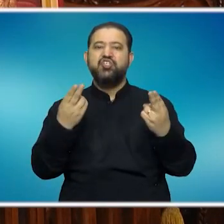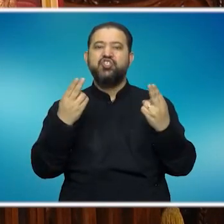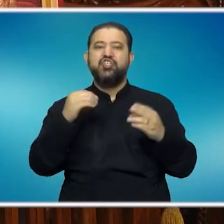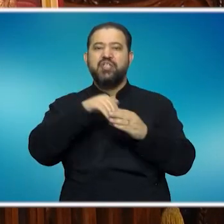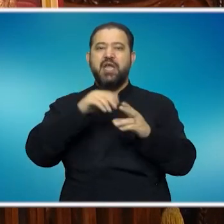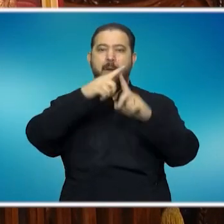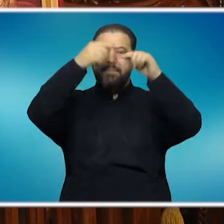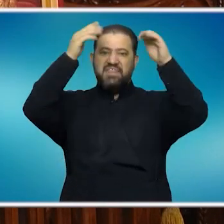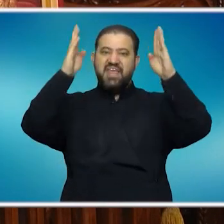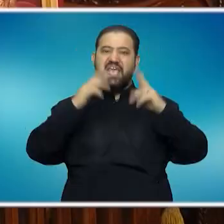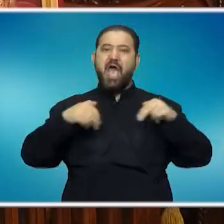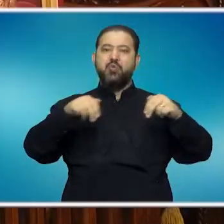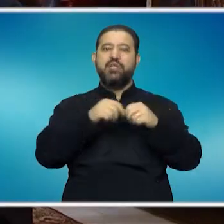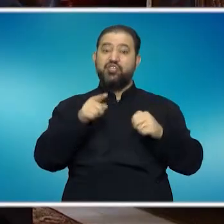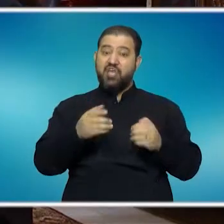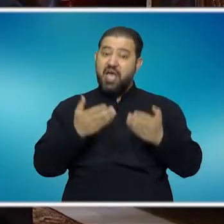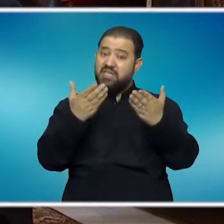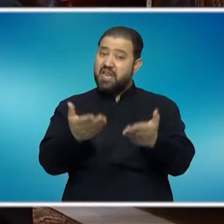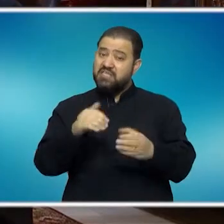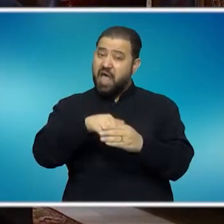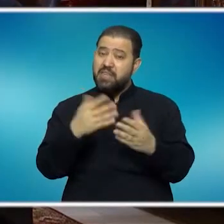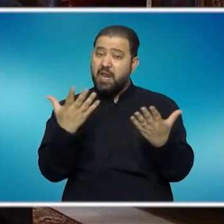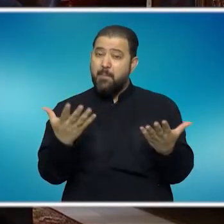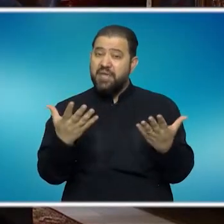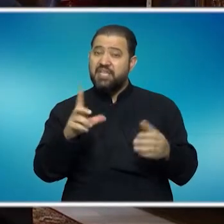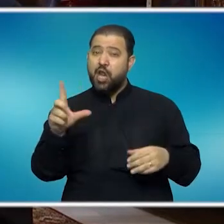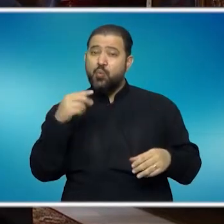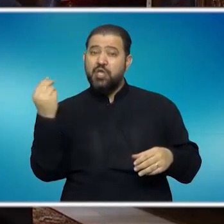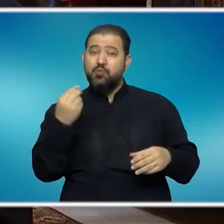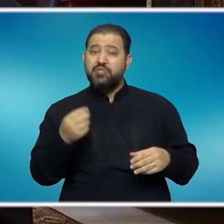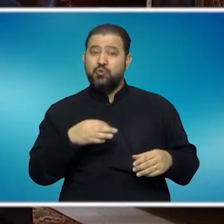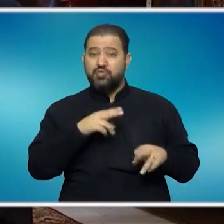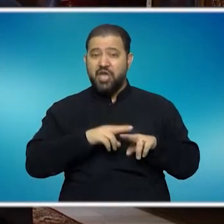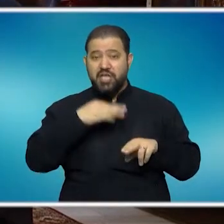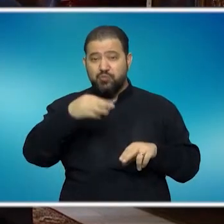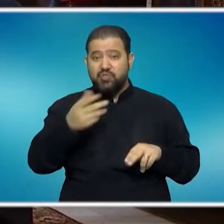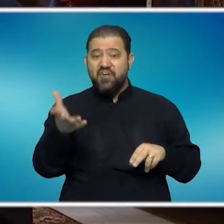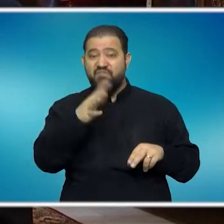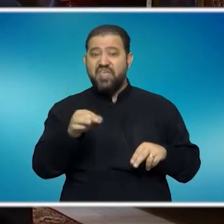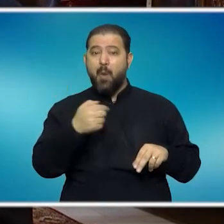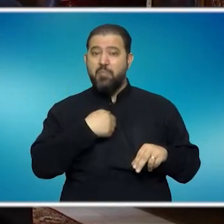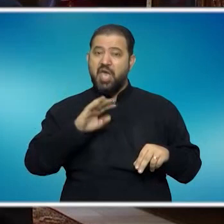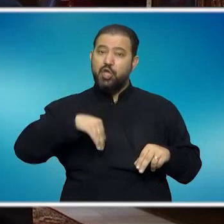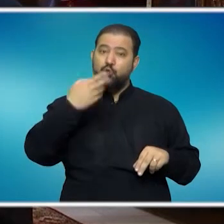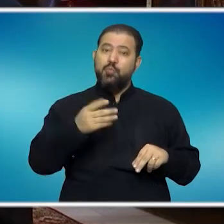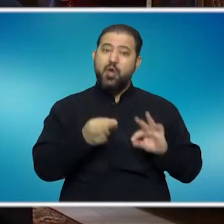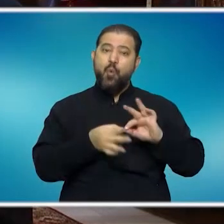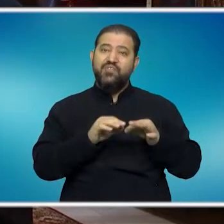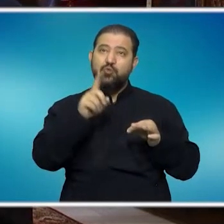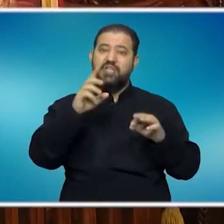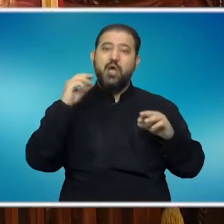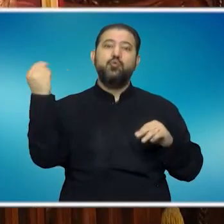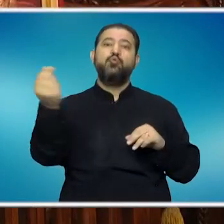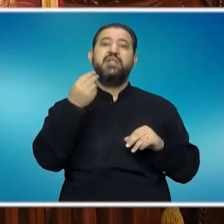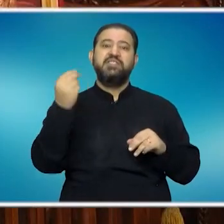frumos a spus mai devreme, s-a lăsat în mâna lui Dumnezeu și prin aceste frumoase cuvinte, fie mie, așa să fie, după cuvântul